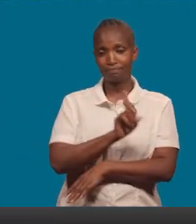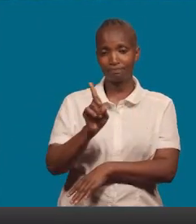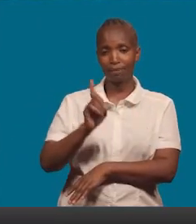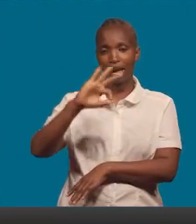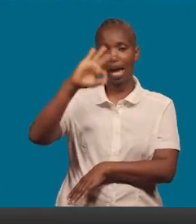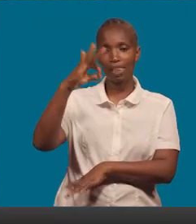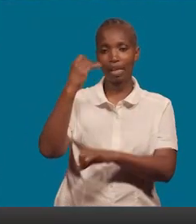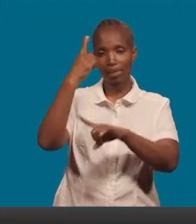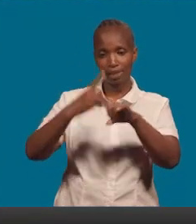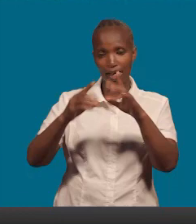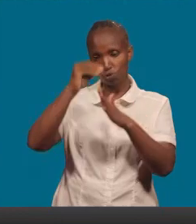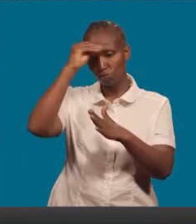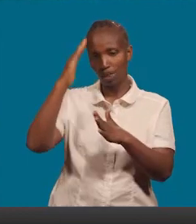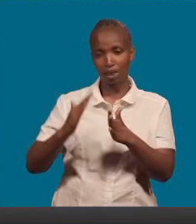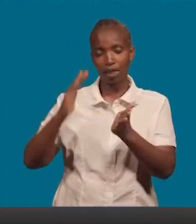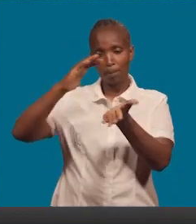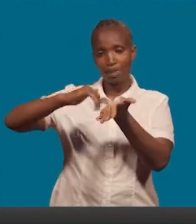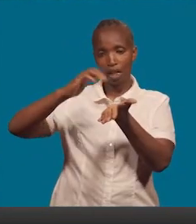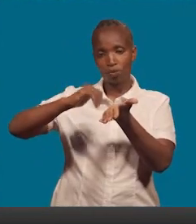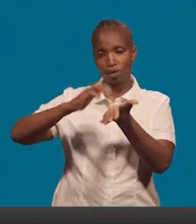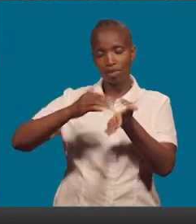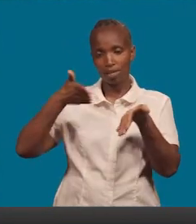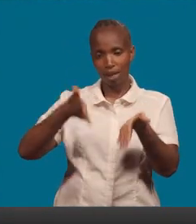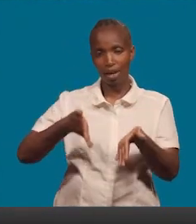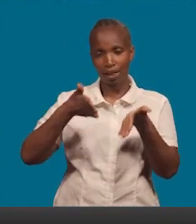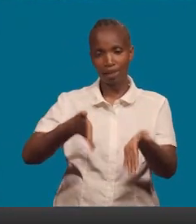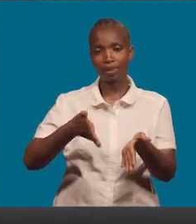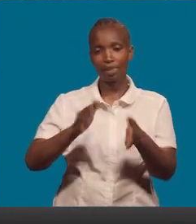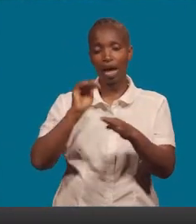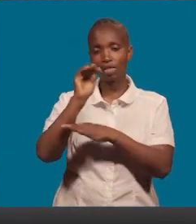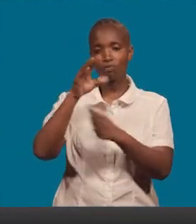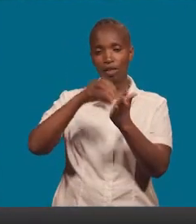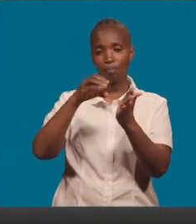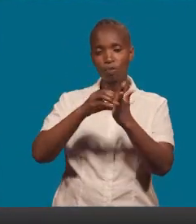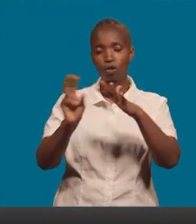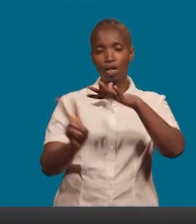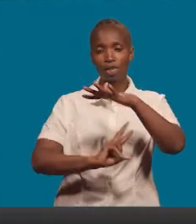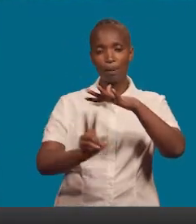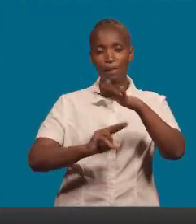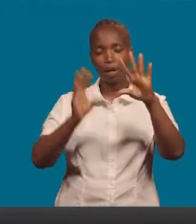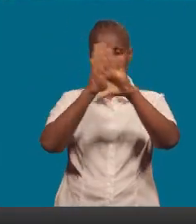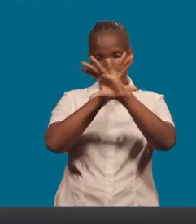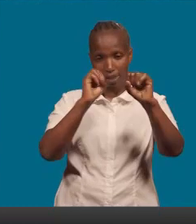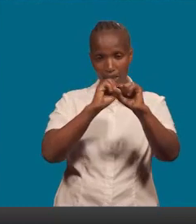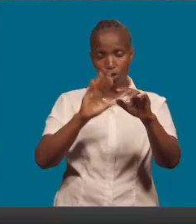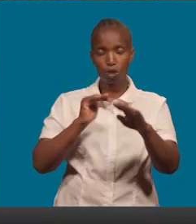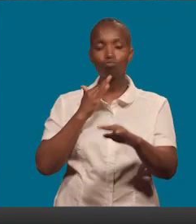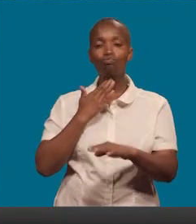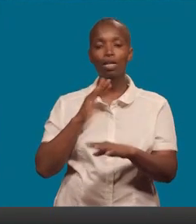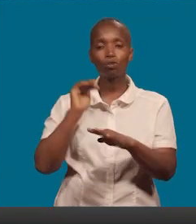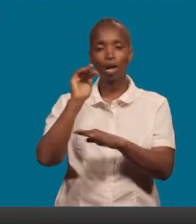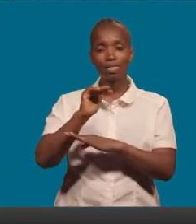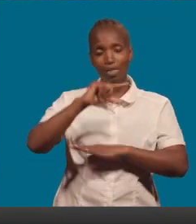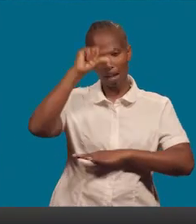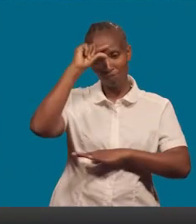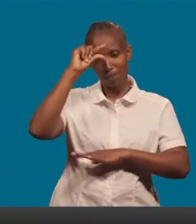Bagai, a third year student at Machakos University, currently vying as a vice president. I would